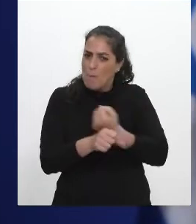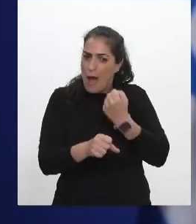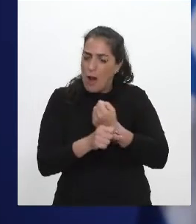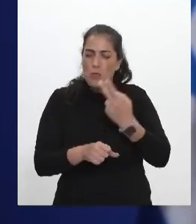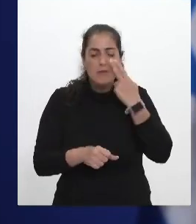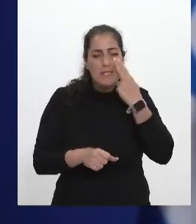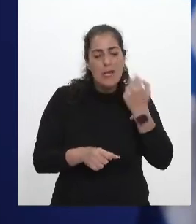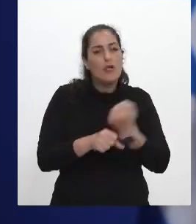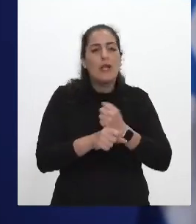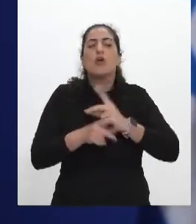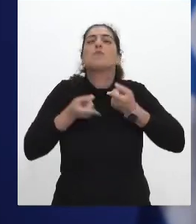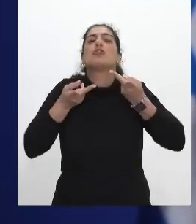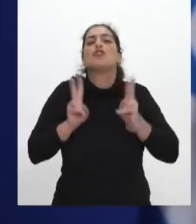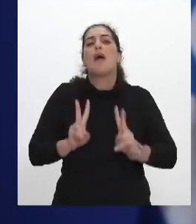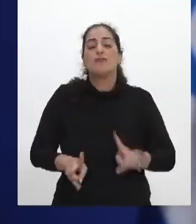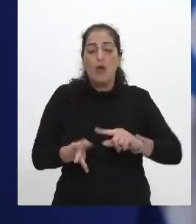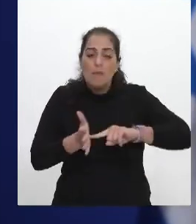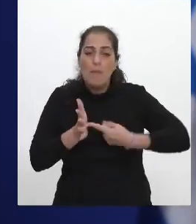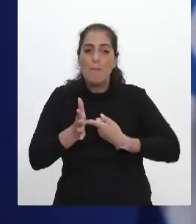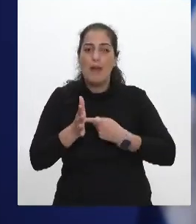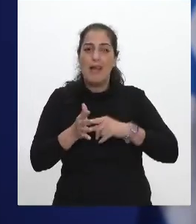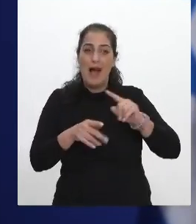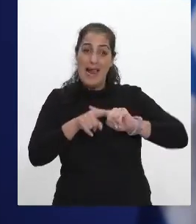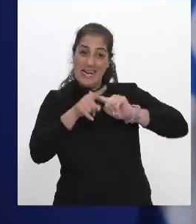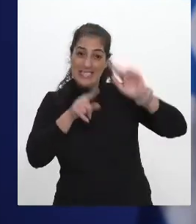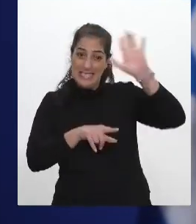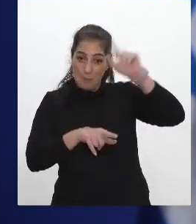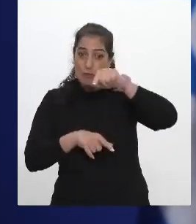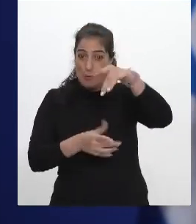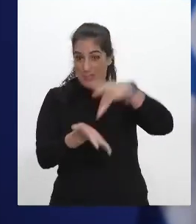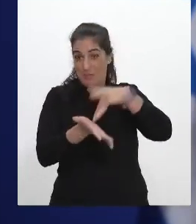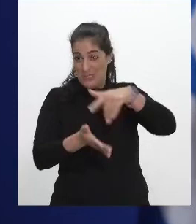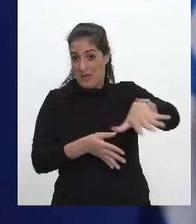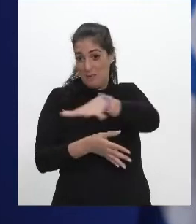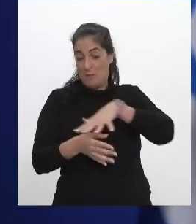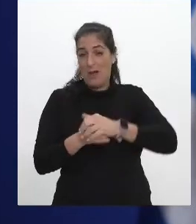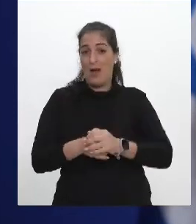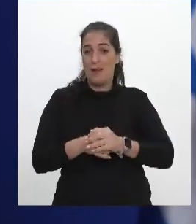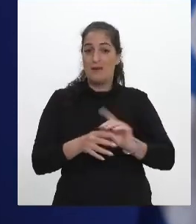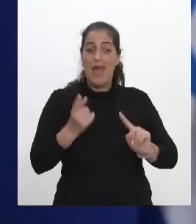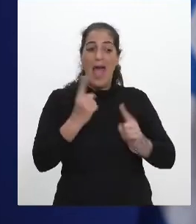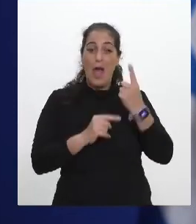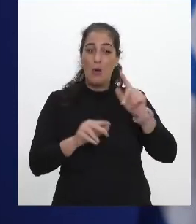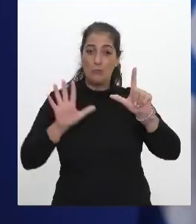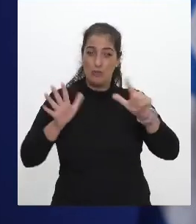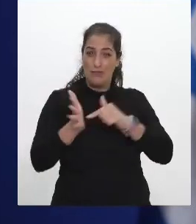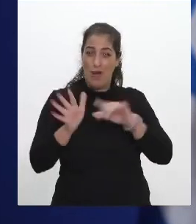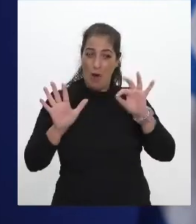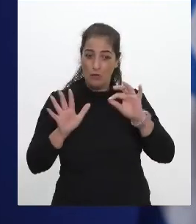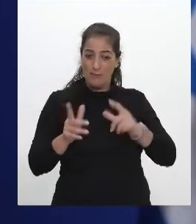לעשות כל שביכולתם על מנת לסמן לנו שהם נמצאים במרחב אירועי השבעה באוקטובר